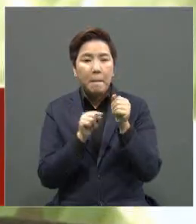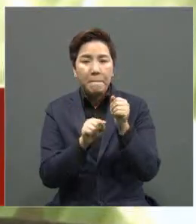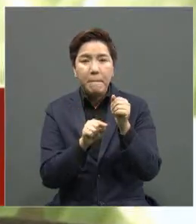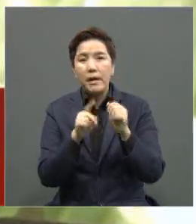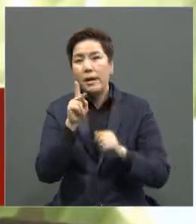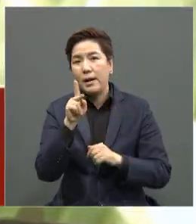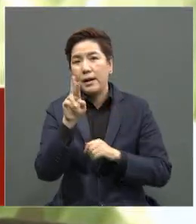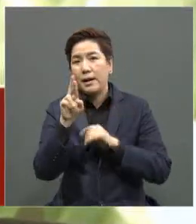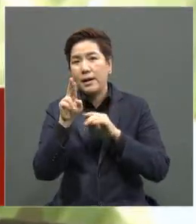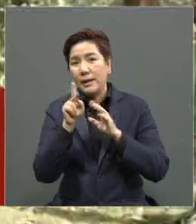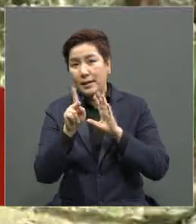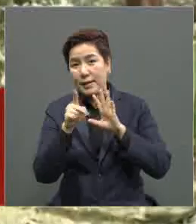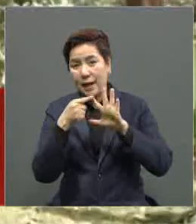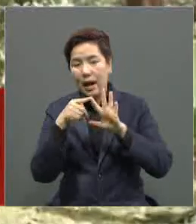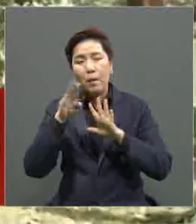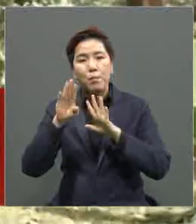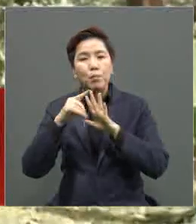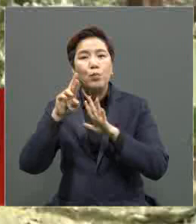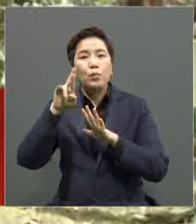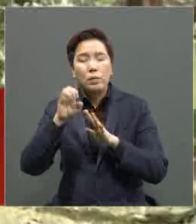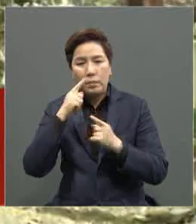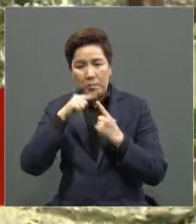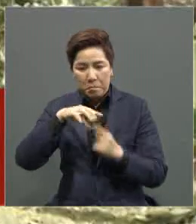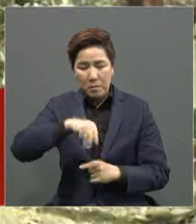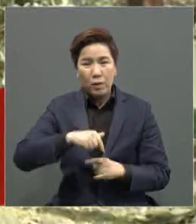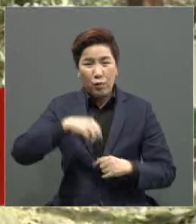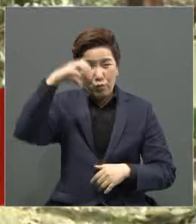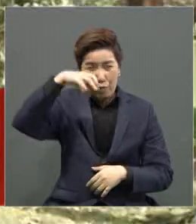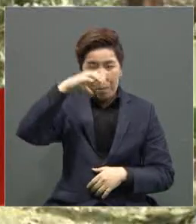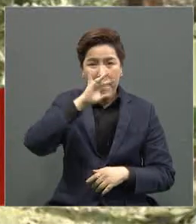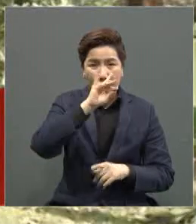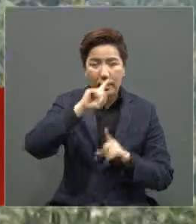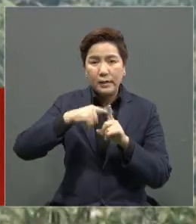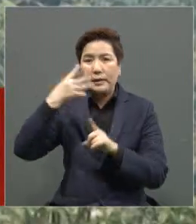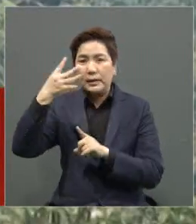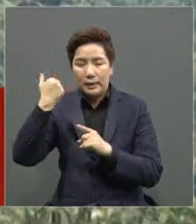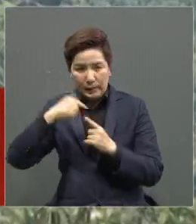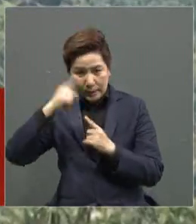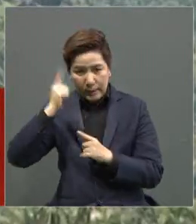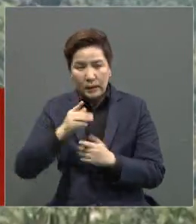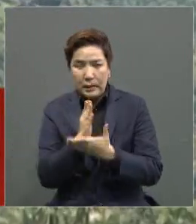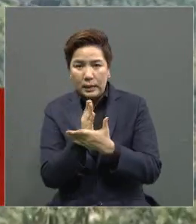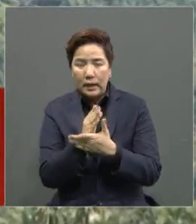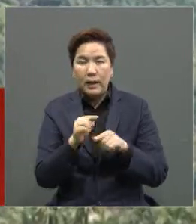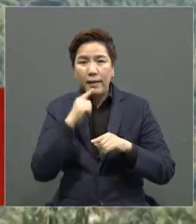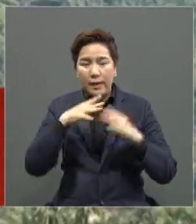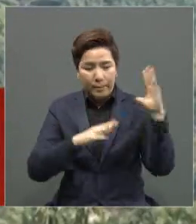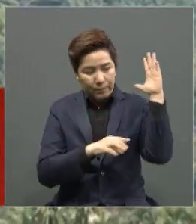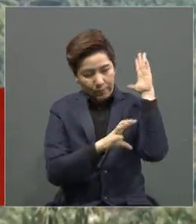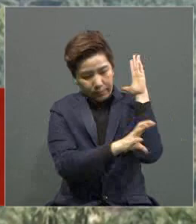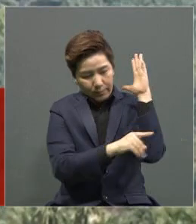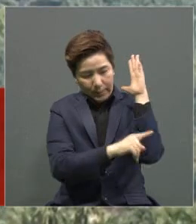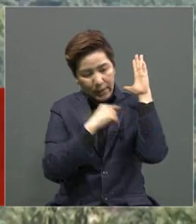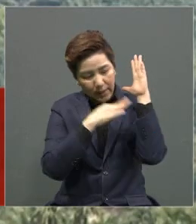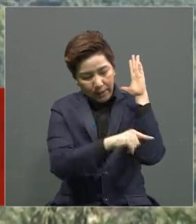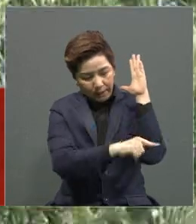รียืนยันกับทีมข่าวว่าจังหวัดระนองเป็นเมืองฝน8แดด4จริงด้วยอยู่กึ่งกลางระหว่าง2ฝั่งทะเลอ่าวไทยและอันด